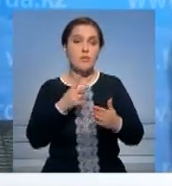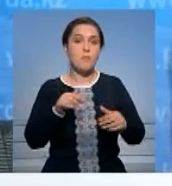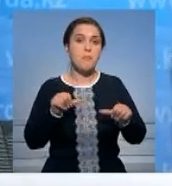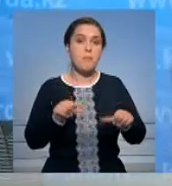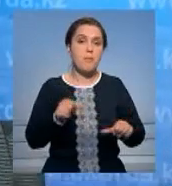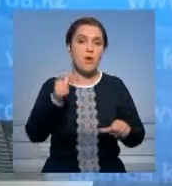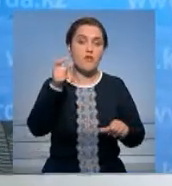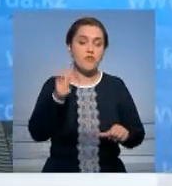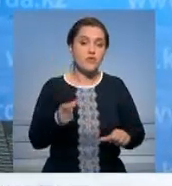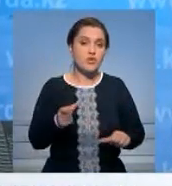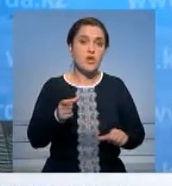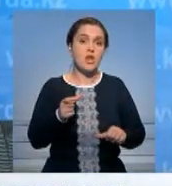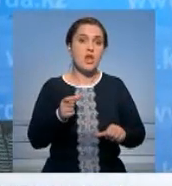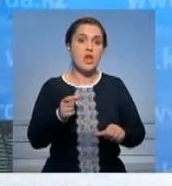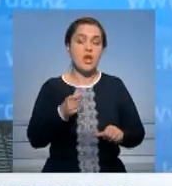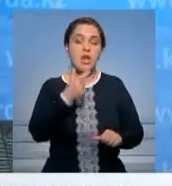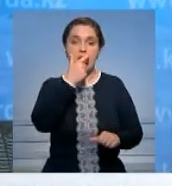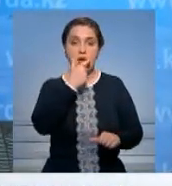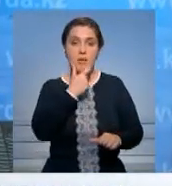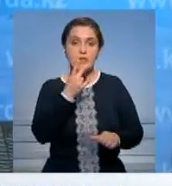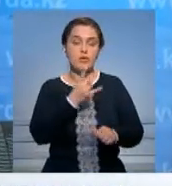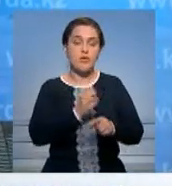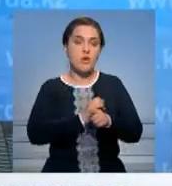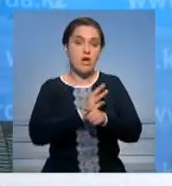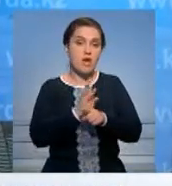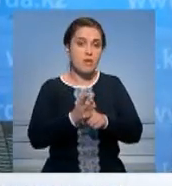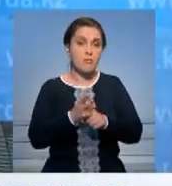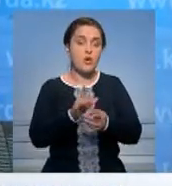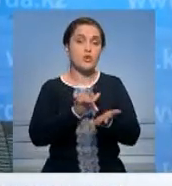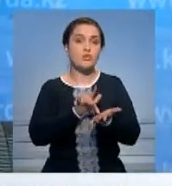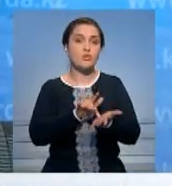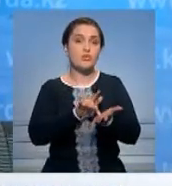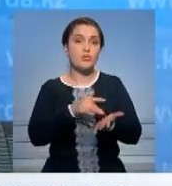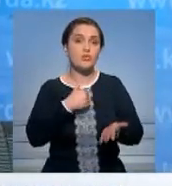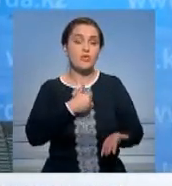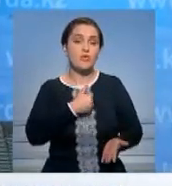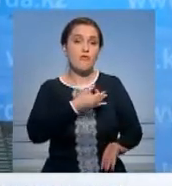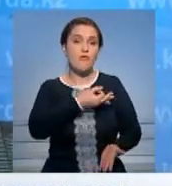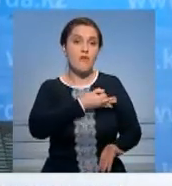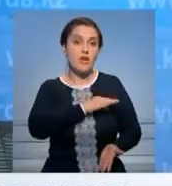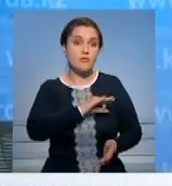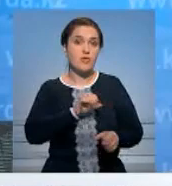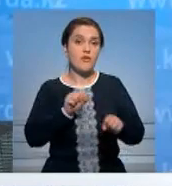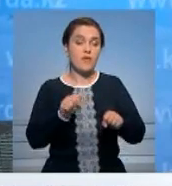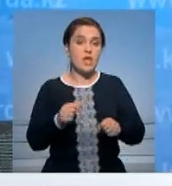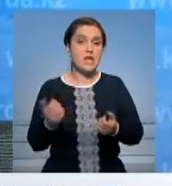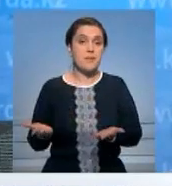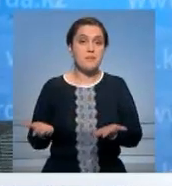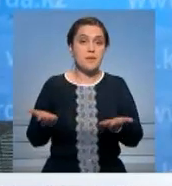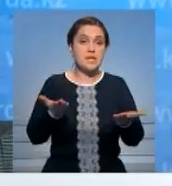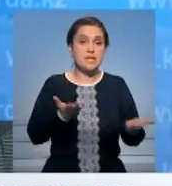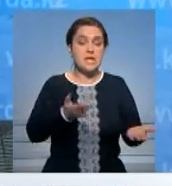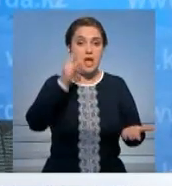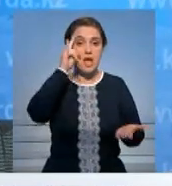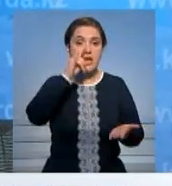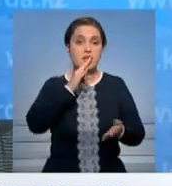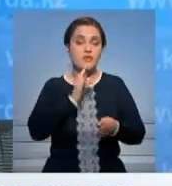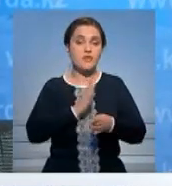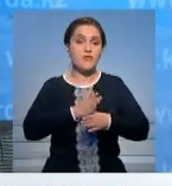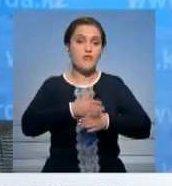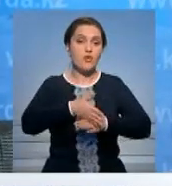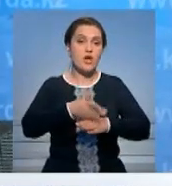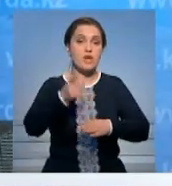человека, обеспечения транспарентности. Что касается туризма, я хотел бы воспользоваться возможностью и пригласить казахстанцев посетить нашу